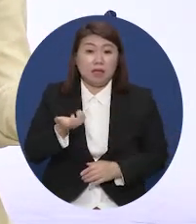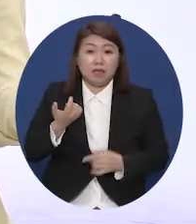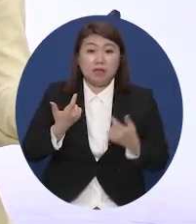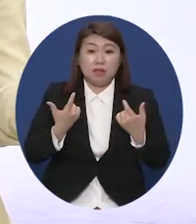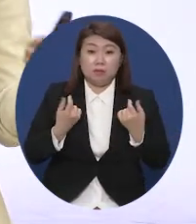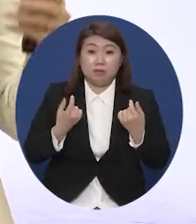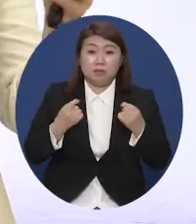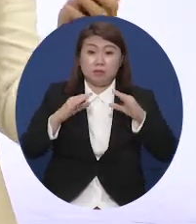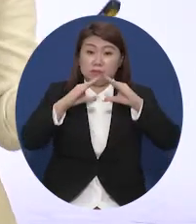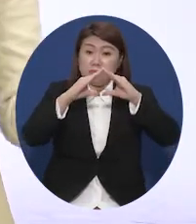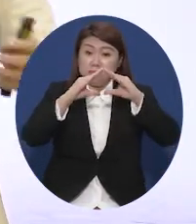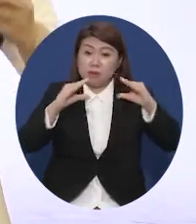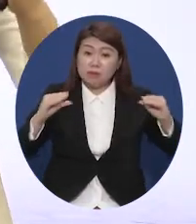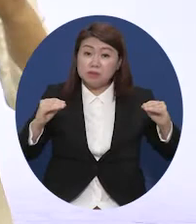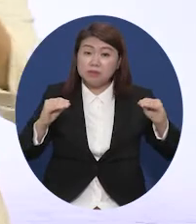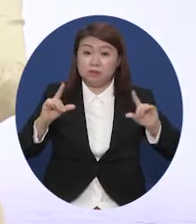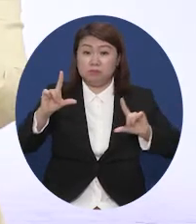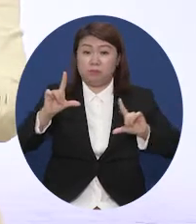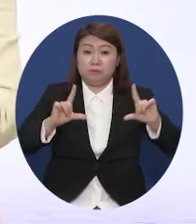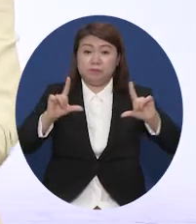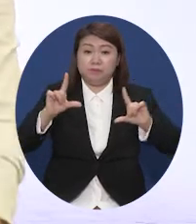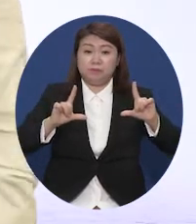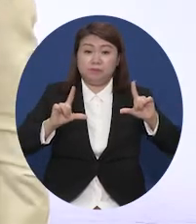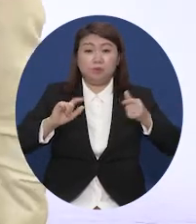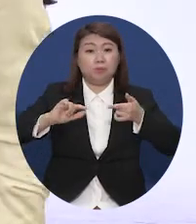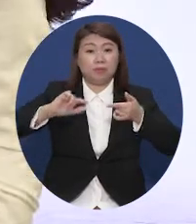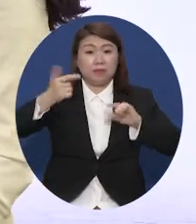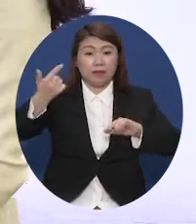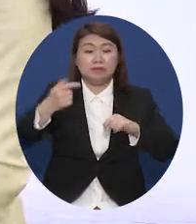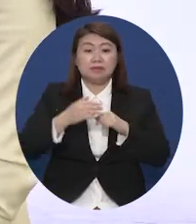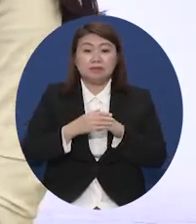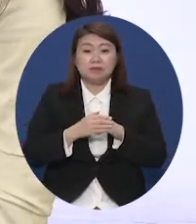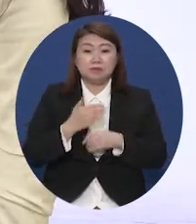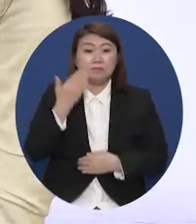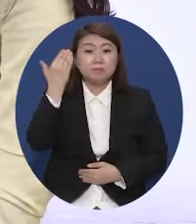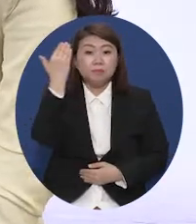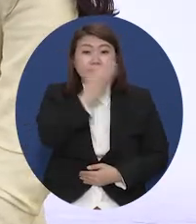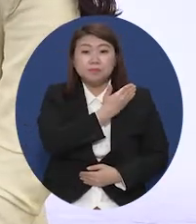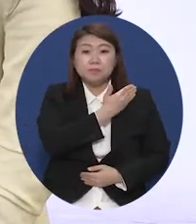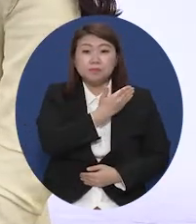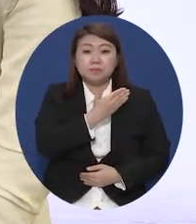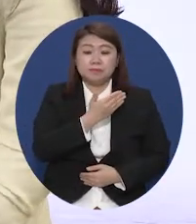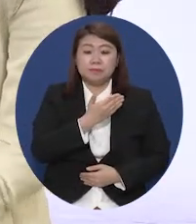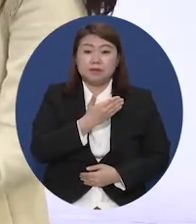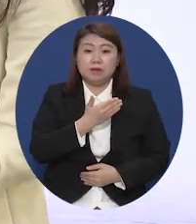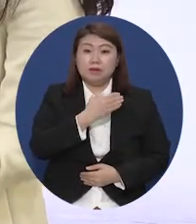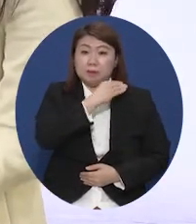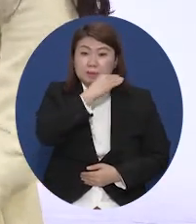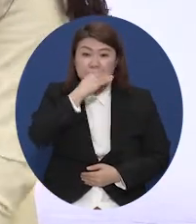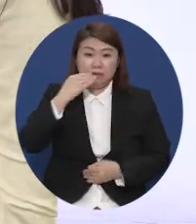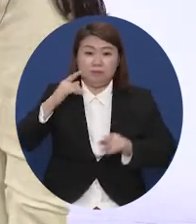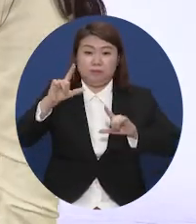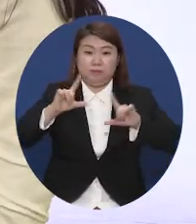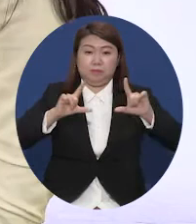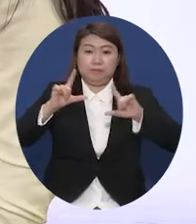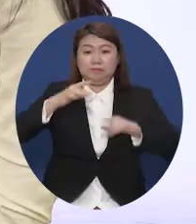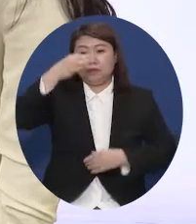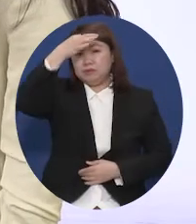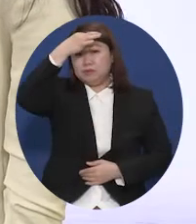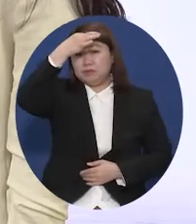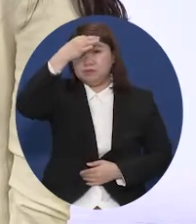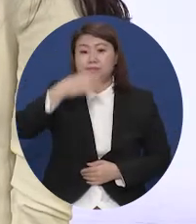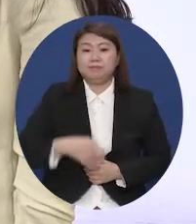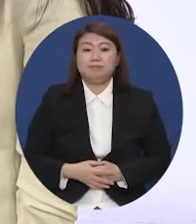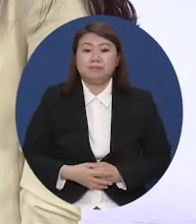피라미드 같은 경우에는 거대한 돌로써 이렇게 돌을 쌓아 올렸잖아요 하지만 조금 더 정갈한 모습의 이런 건축수를 볼 수 있습니다